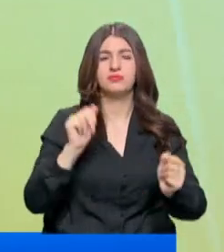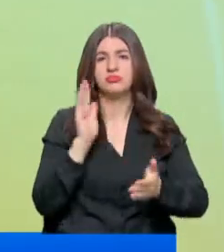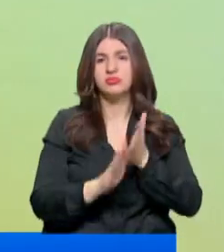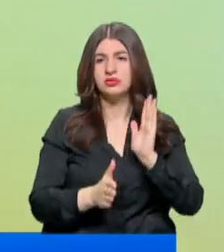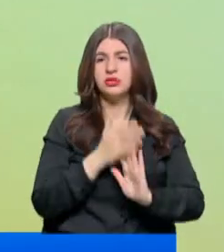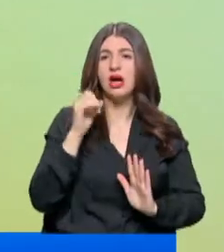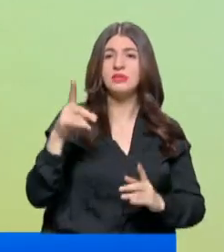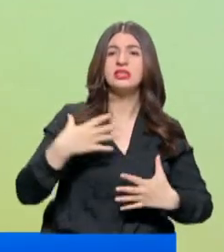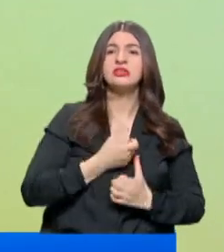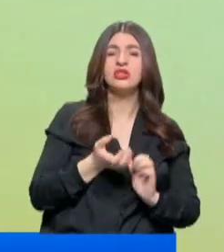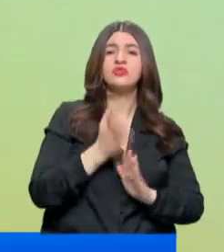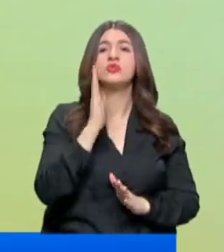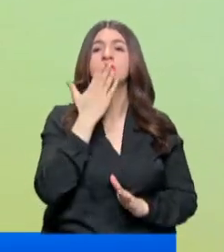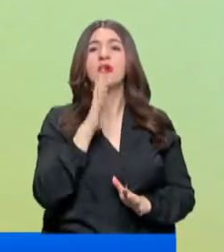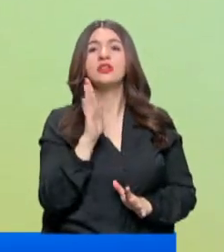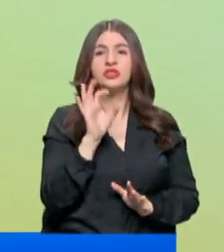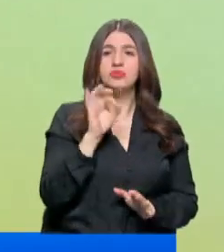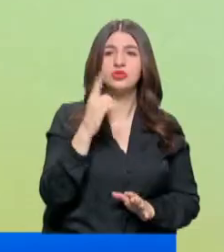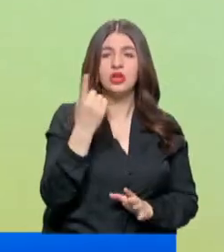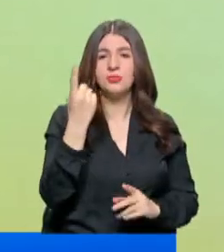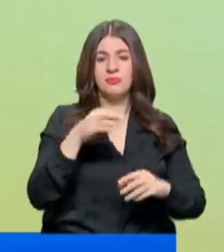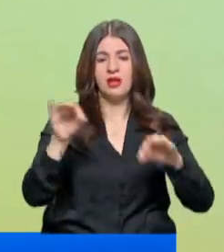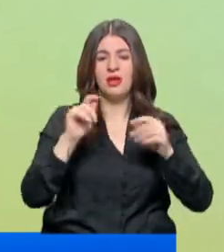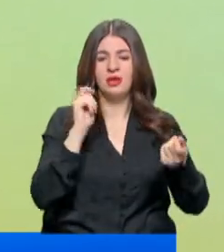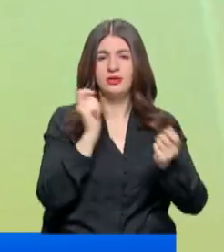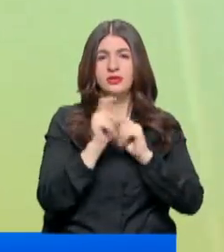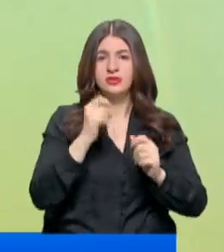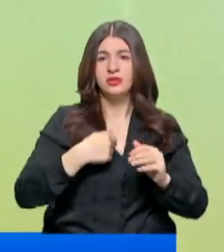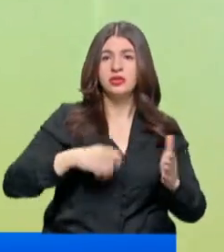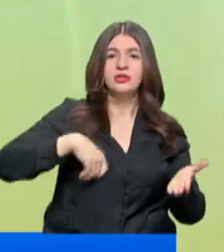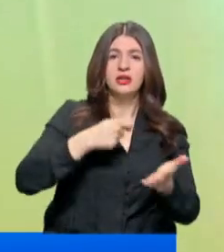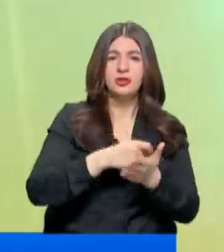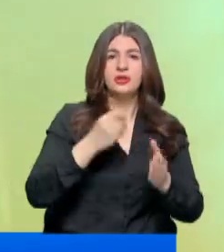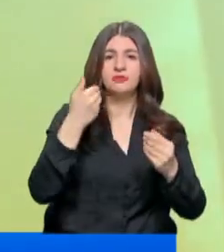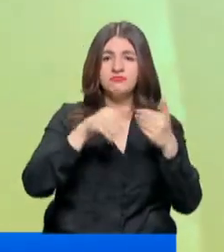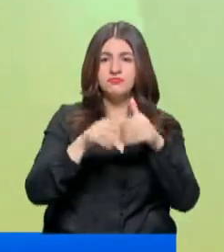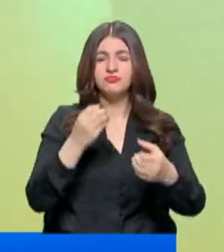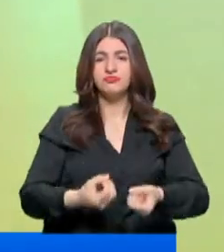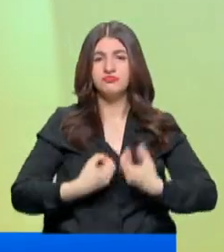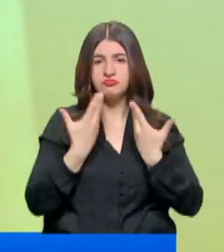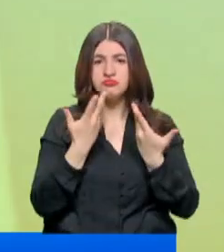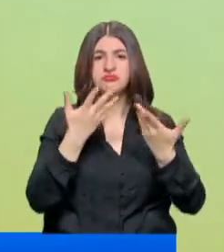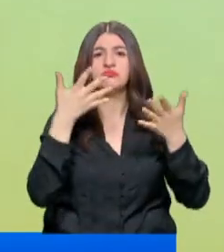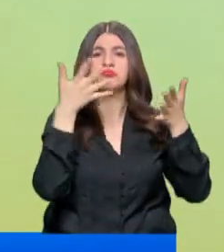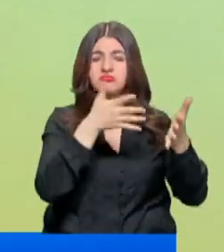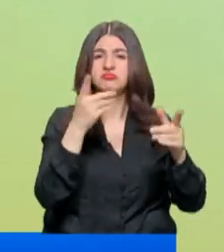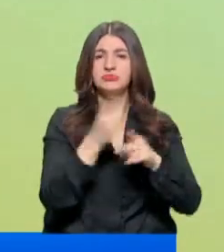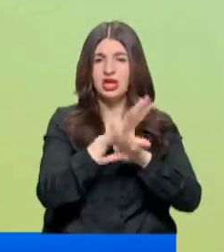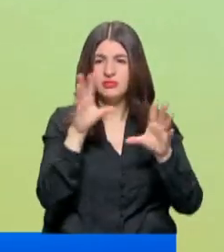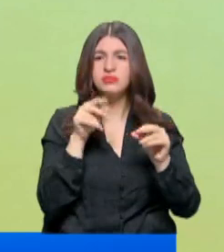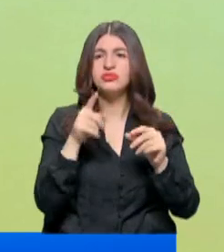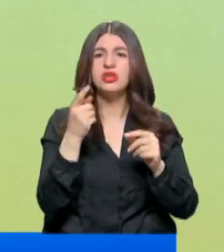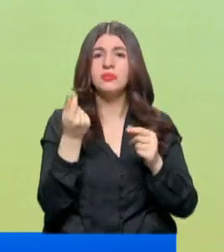AKP ile krizden çıkış yok şimdi şöyle bir plana geçmiştik Biz yatırım istihdam üretim ihracat cari fazla